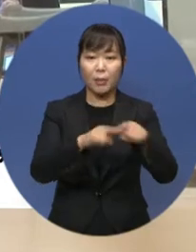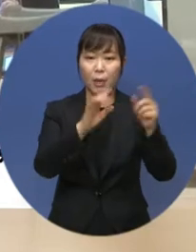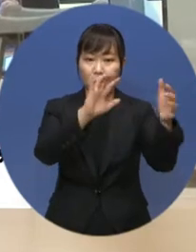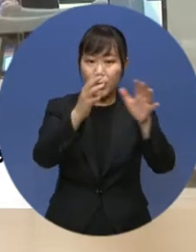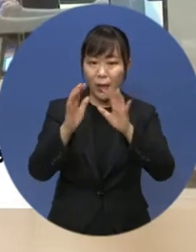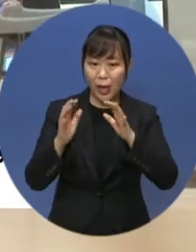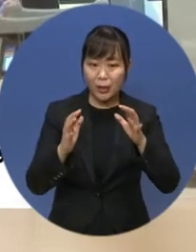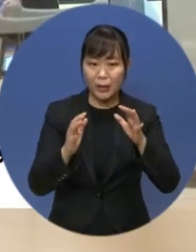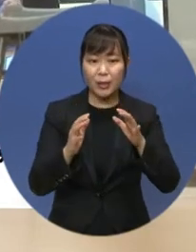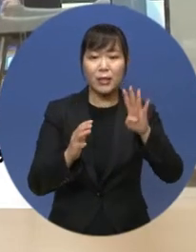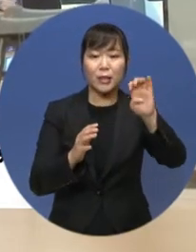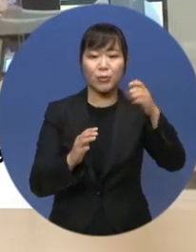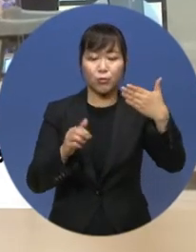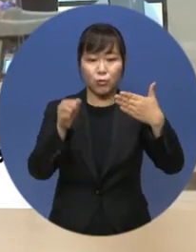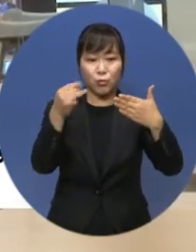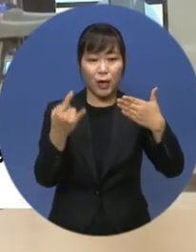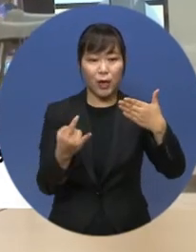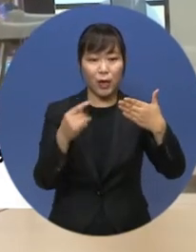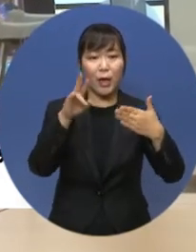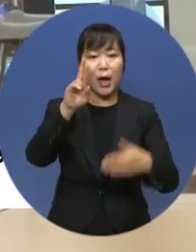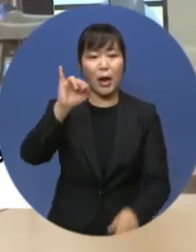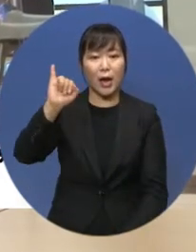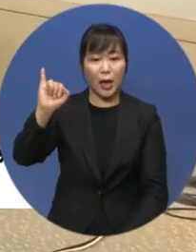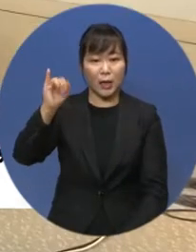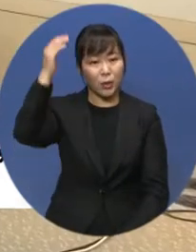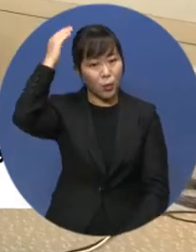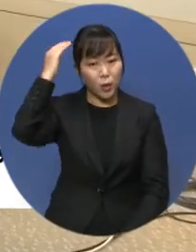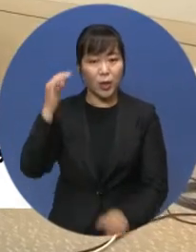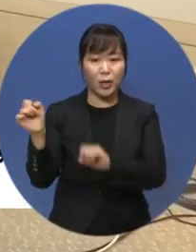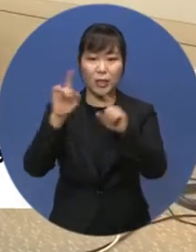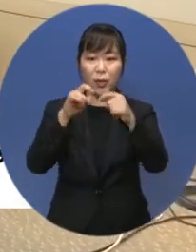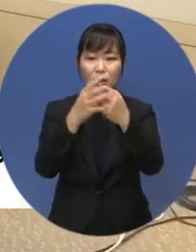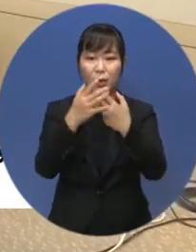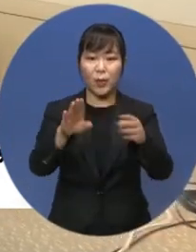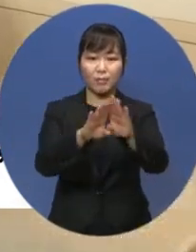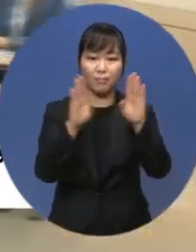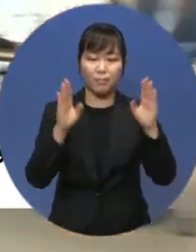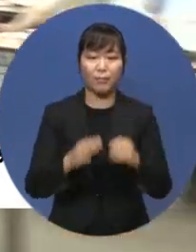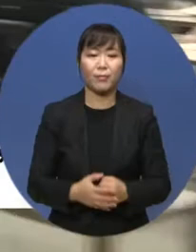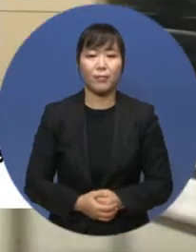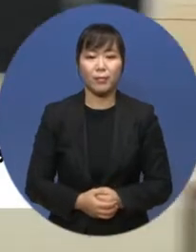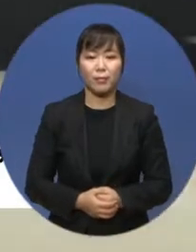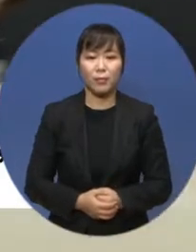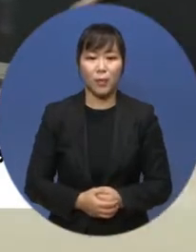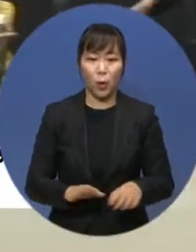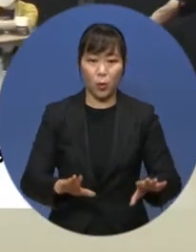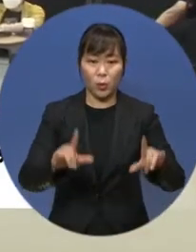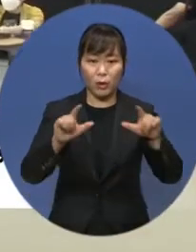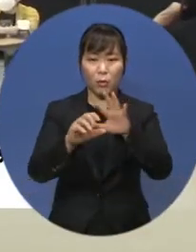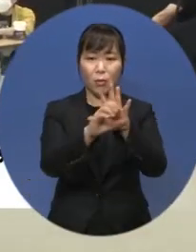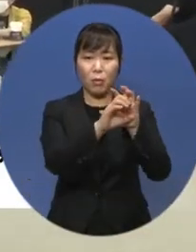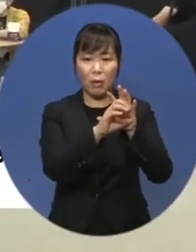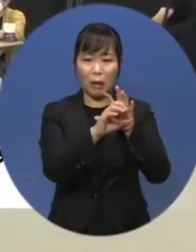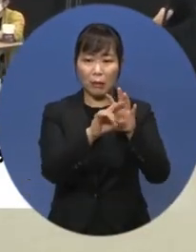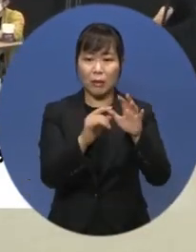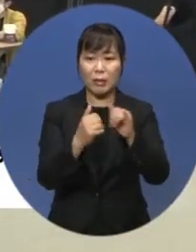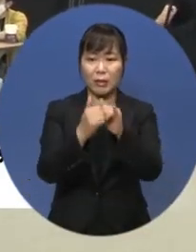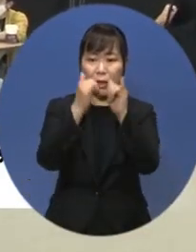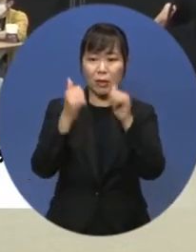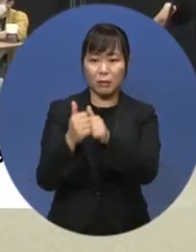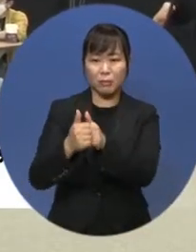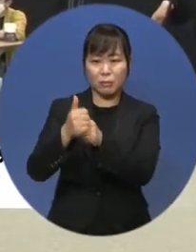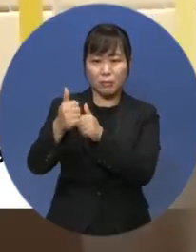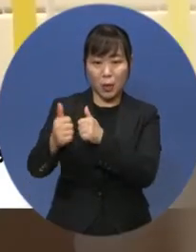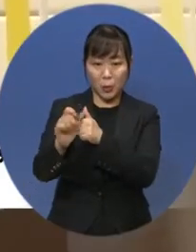논의하는 제49회 RI코리아 재활대회를 개최했습니다. 올해 행사는 코로나19 사회적 거리두기에